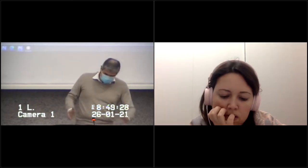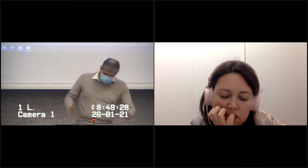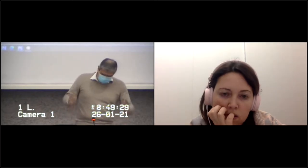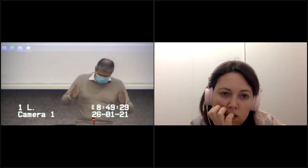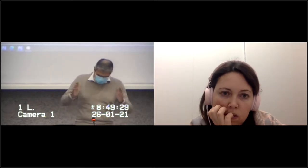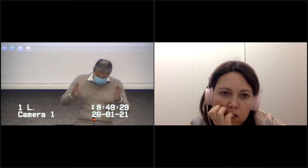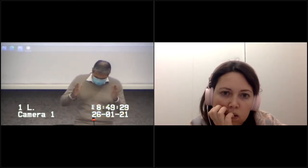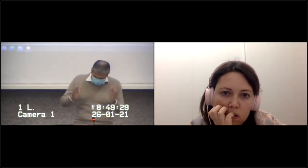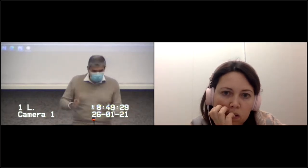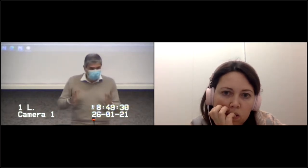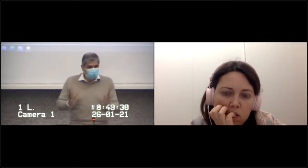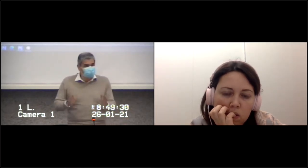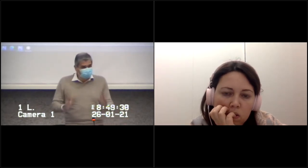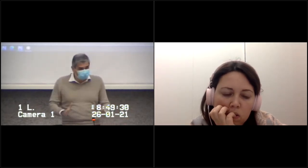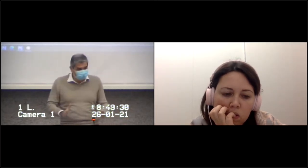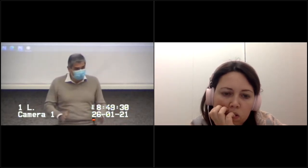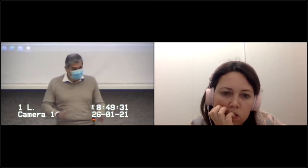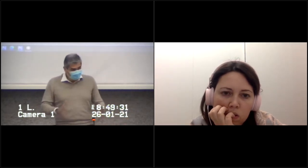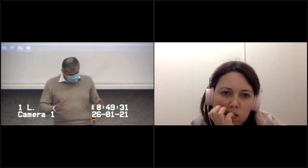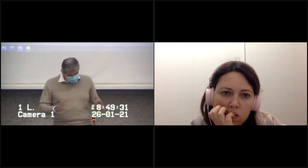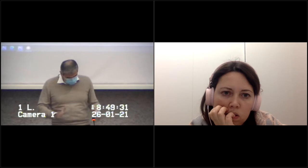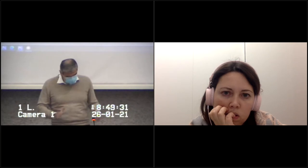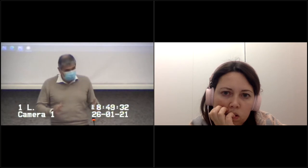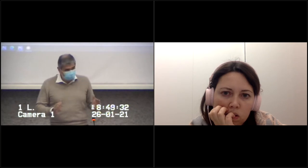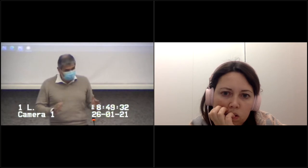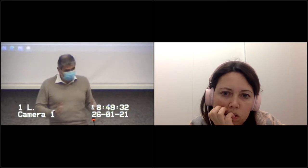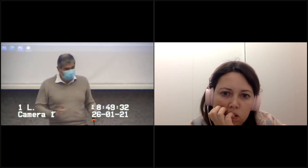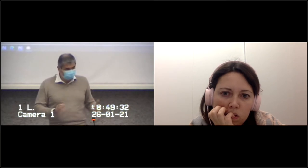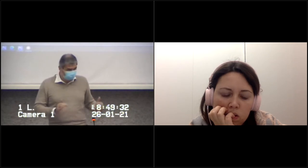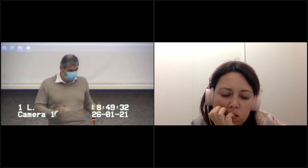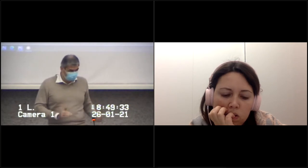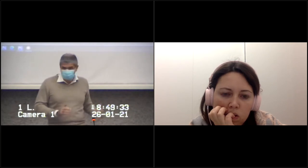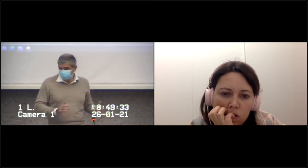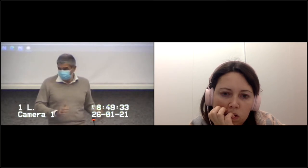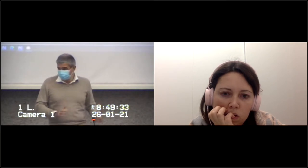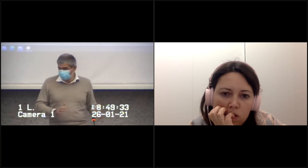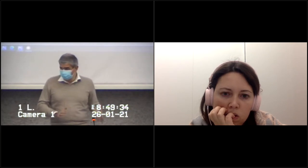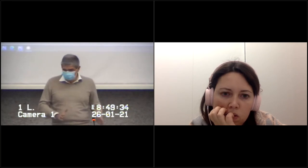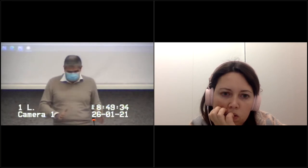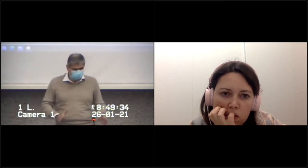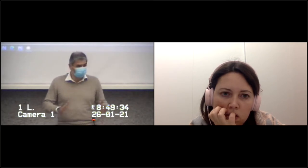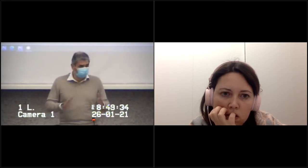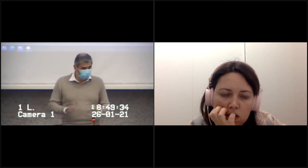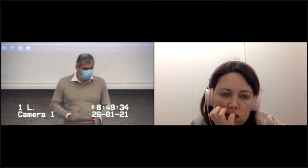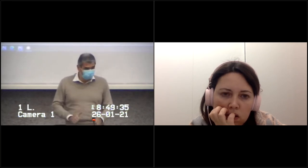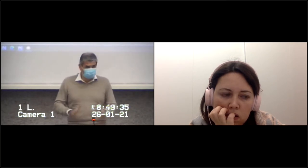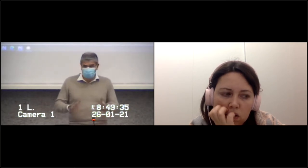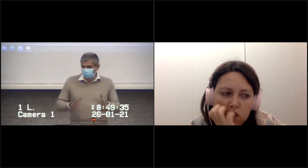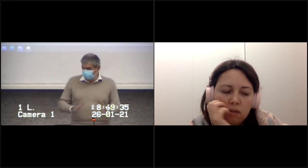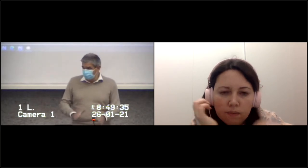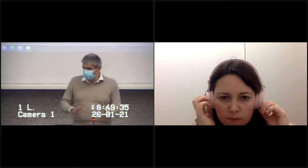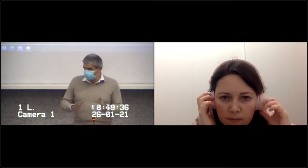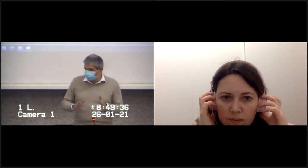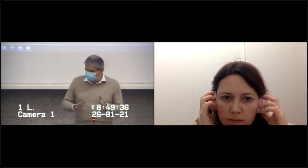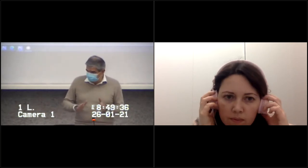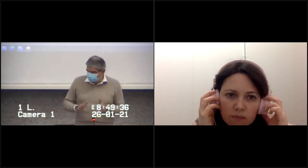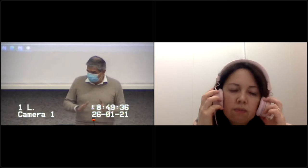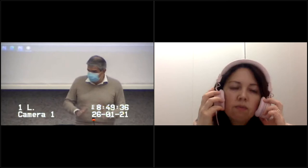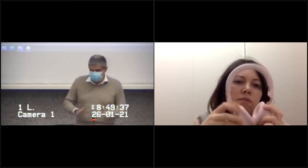demolizione. Andiamo a limitare, come data da facoltà dall'impianto normativo, l'applicazione di